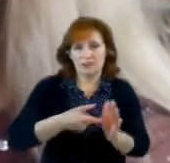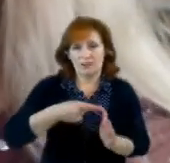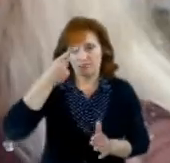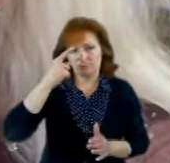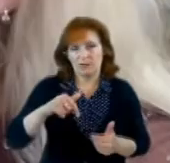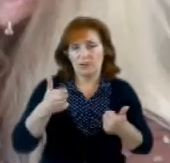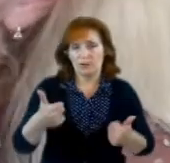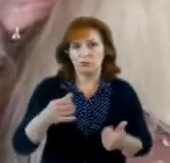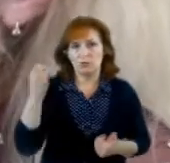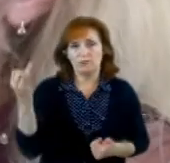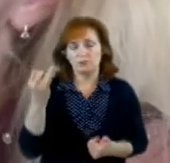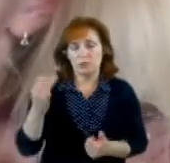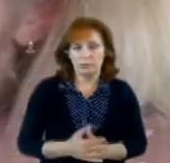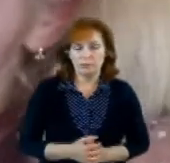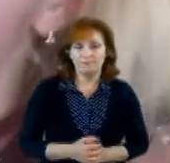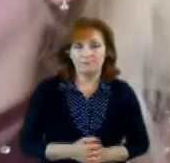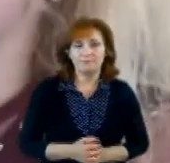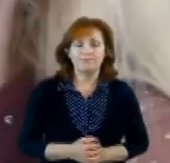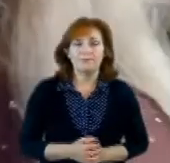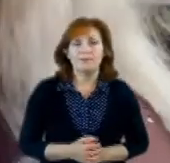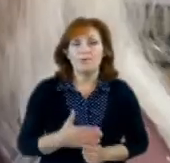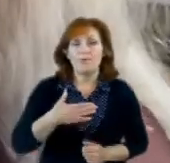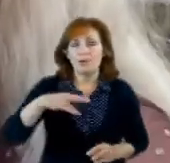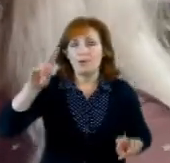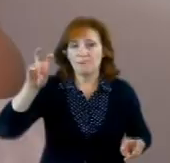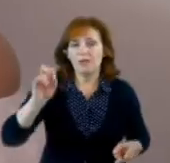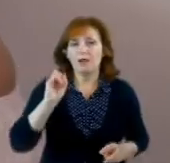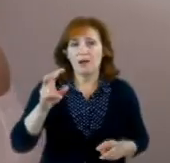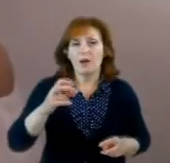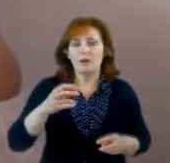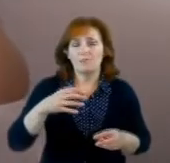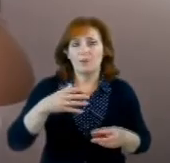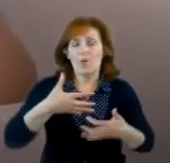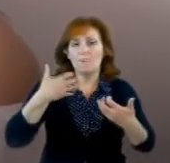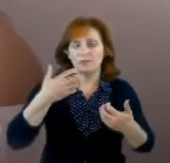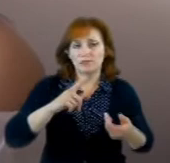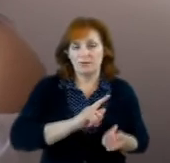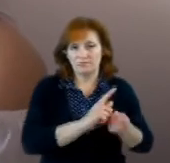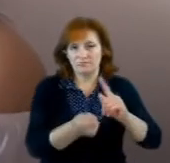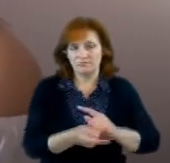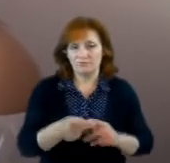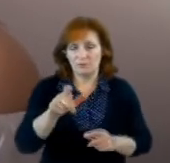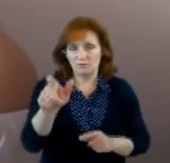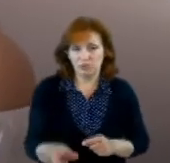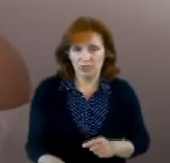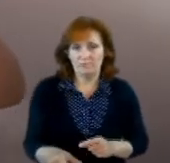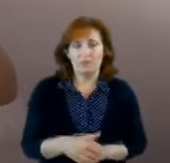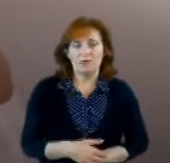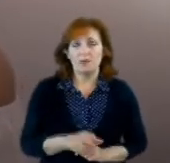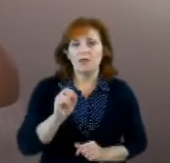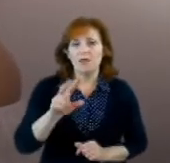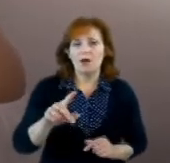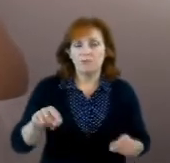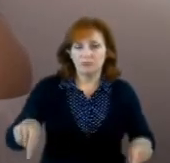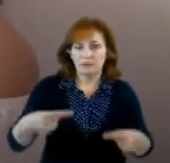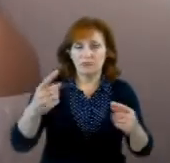тема – це як із обезьяни пройшов чоловік. Ми вивчаємо, як створився світ, і як створилась